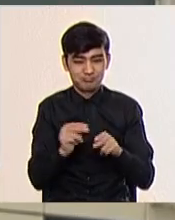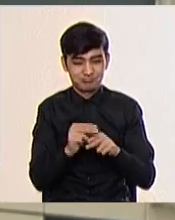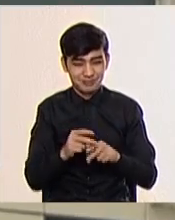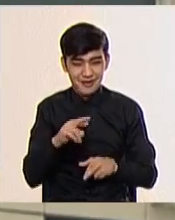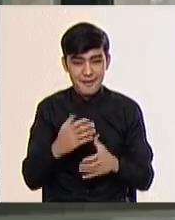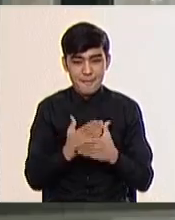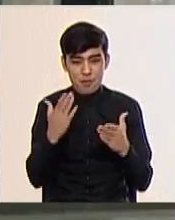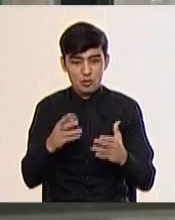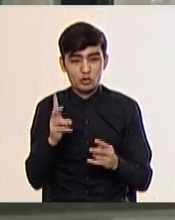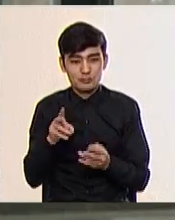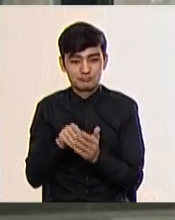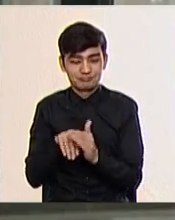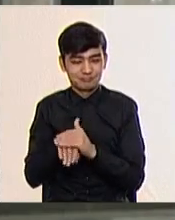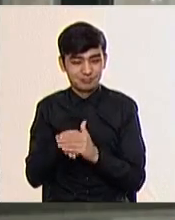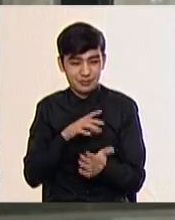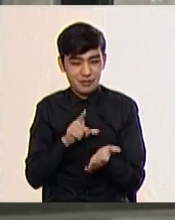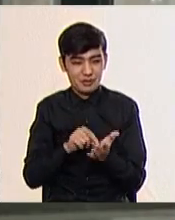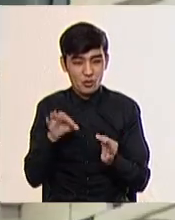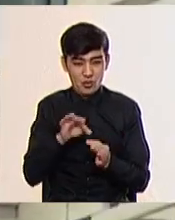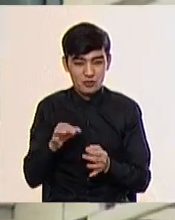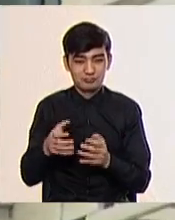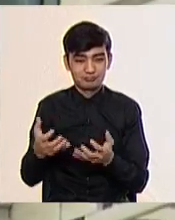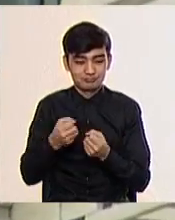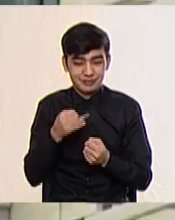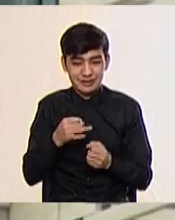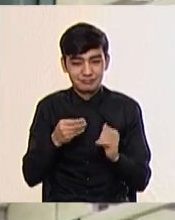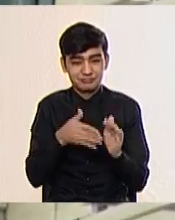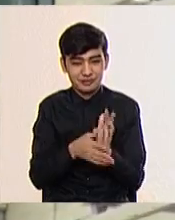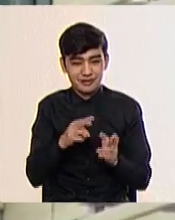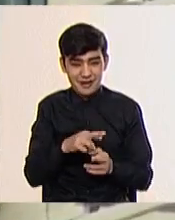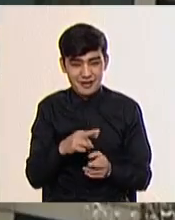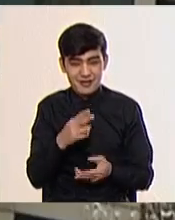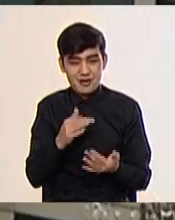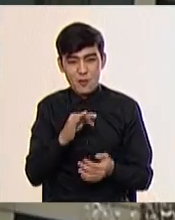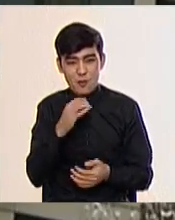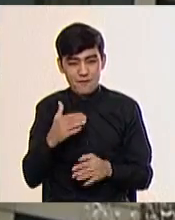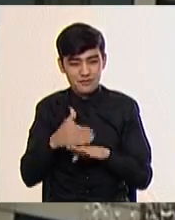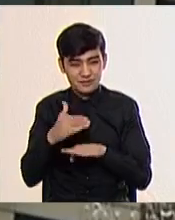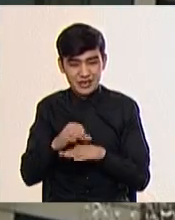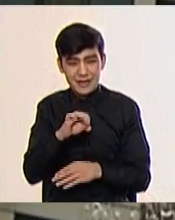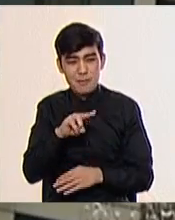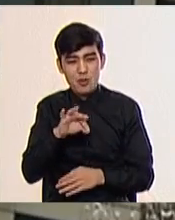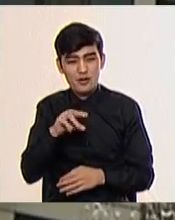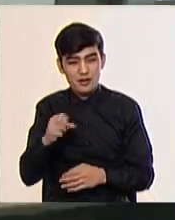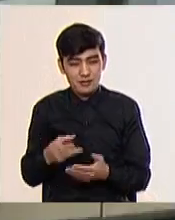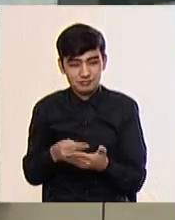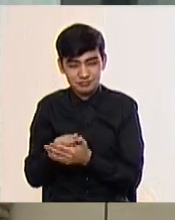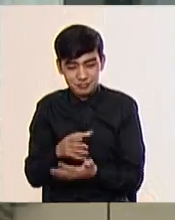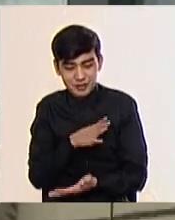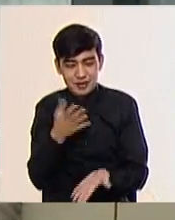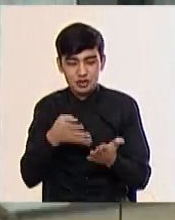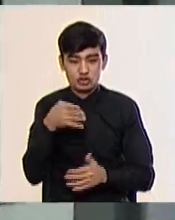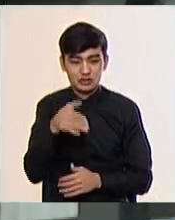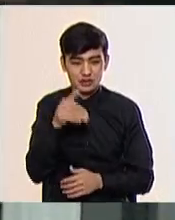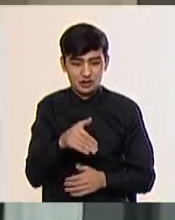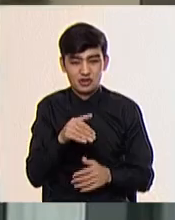Большая часть вкладчиков, у кого был излишек, потратили деньги на погашение или оформление ипотеки. И только около 4 тысяч